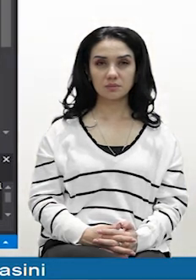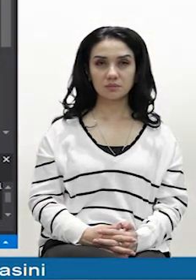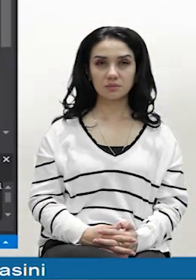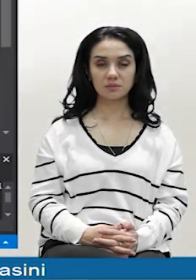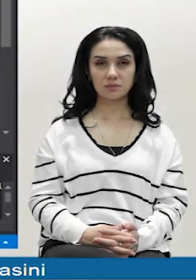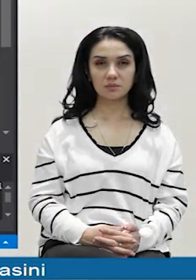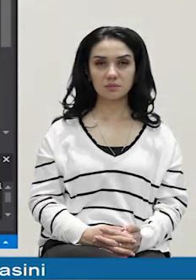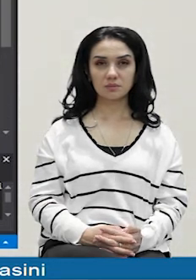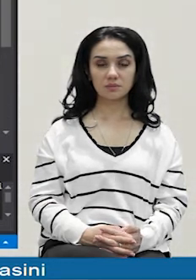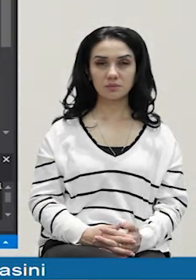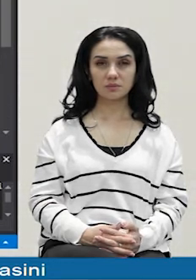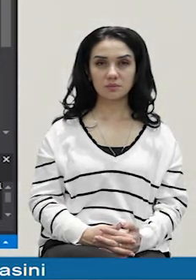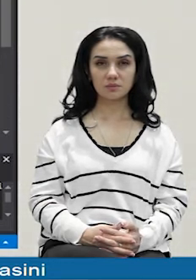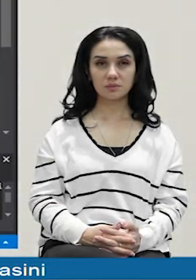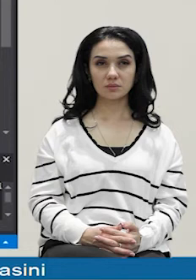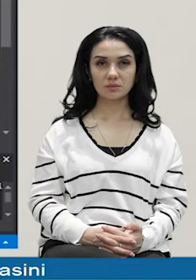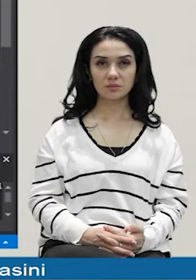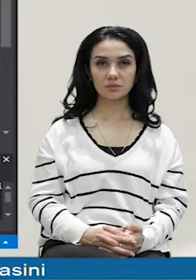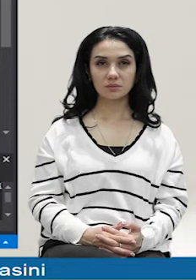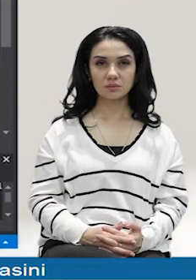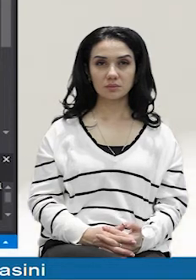O'nlar xonasi. Xo'sh.